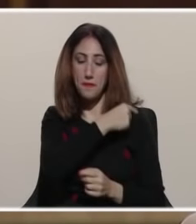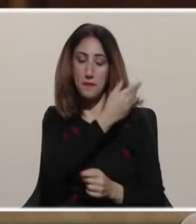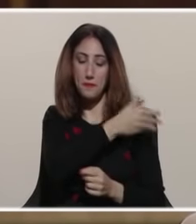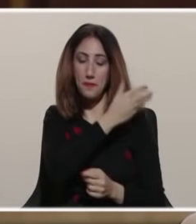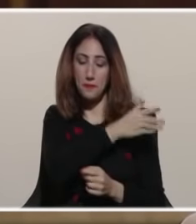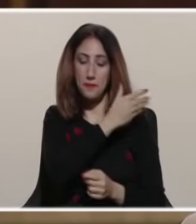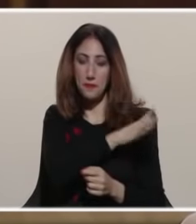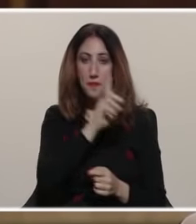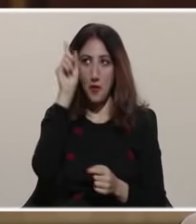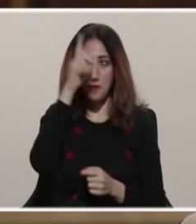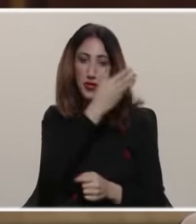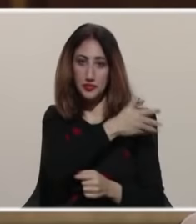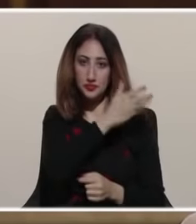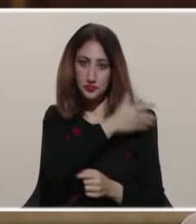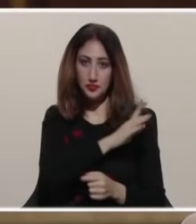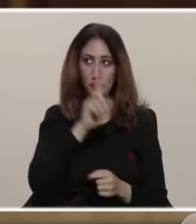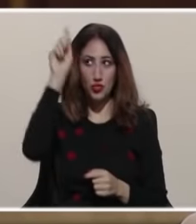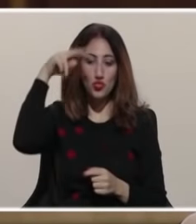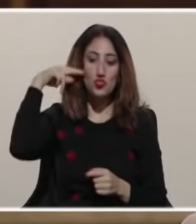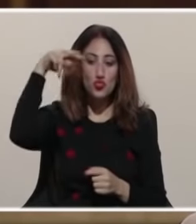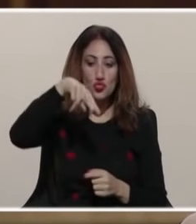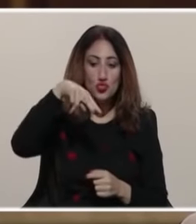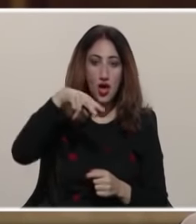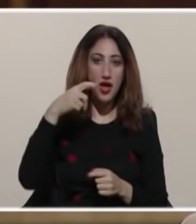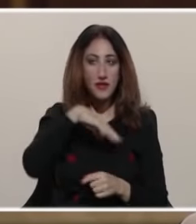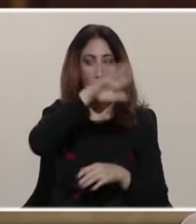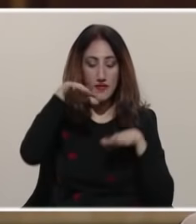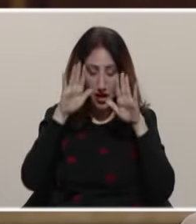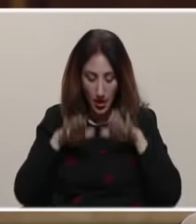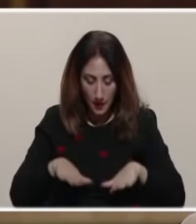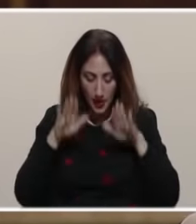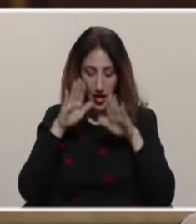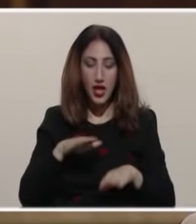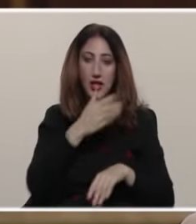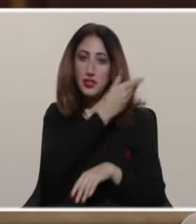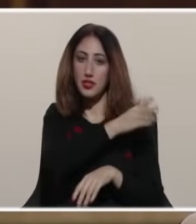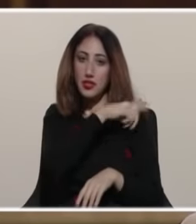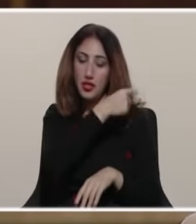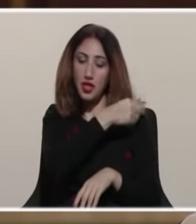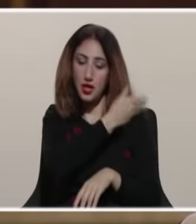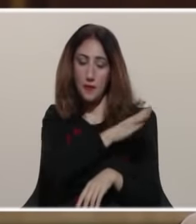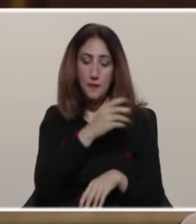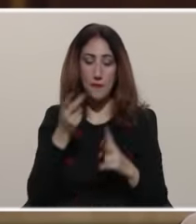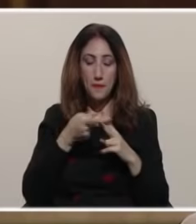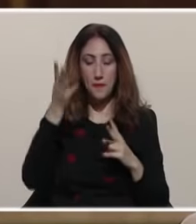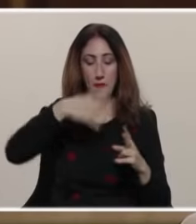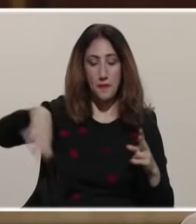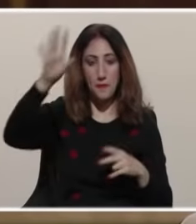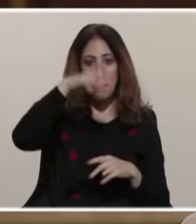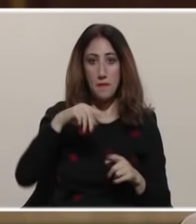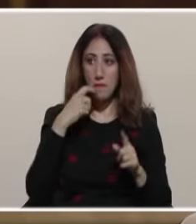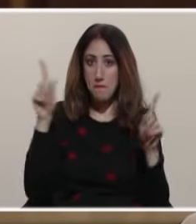الليلة التي يطلع فيها الله سبحانه وتعالى على عباده فيغفر لجميع خلقه إلا